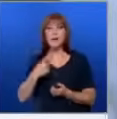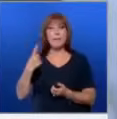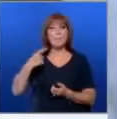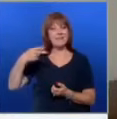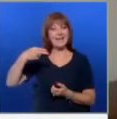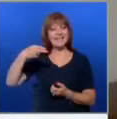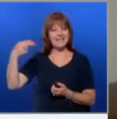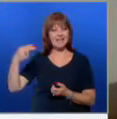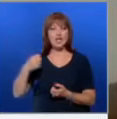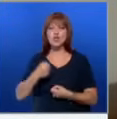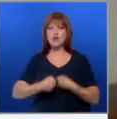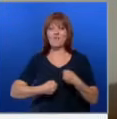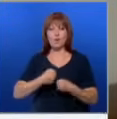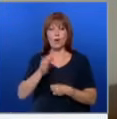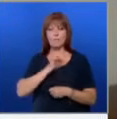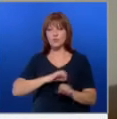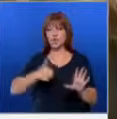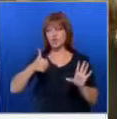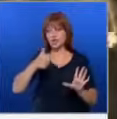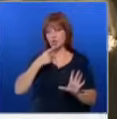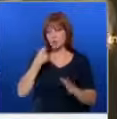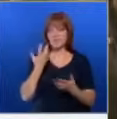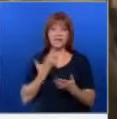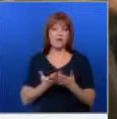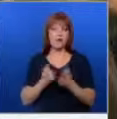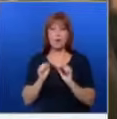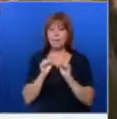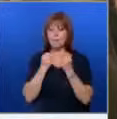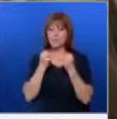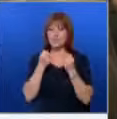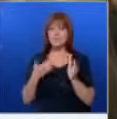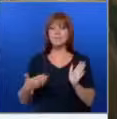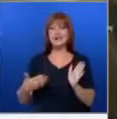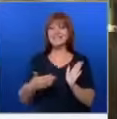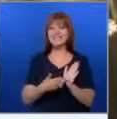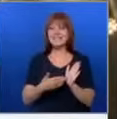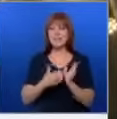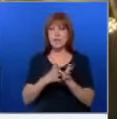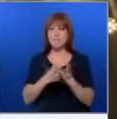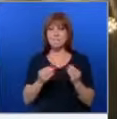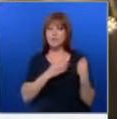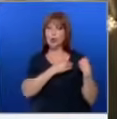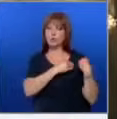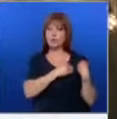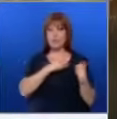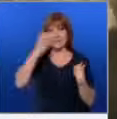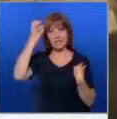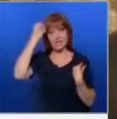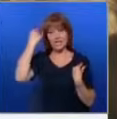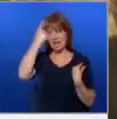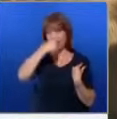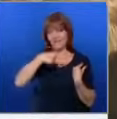инстанция шофьорът Адриан Антонов получи 6 години затвор. Протестираме срещу безотговорността на държавата в лицето на